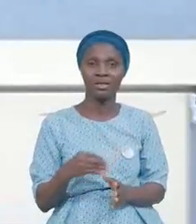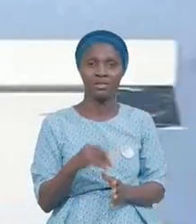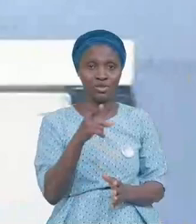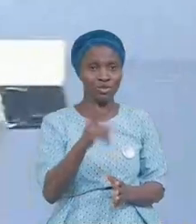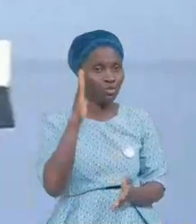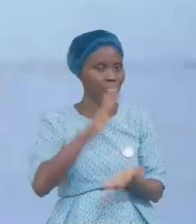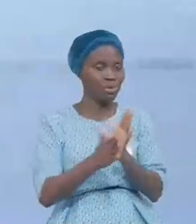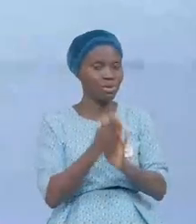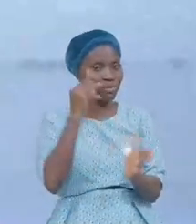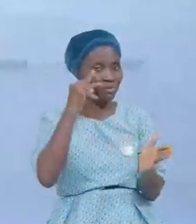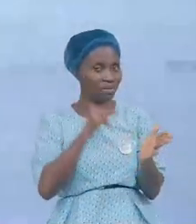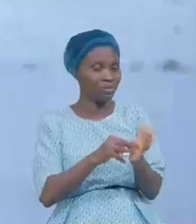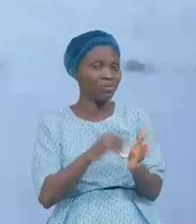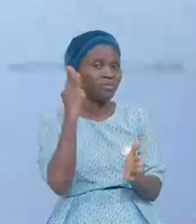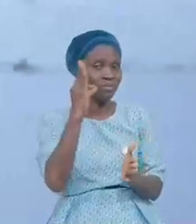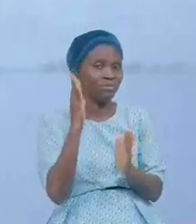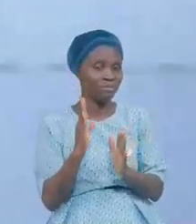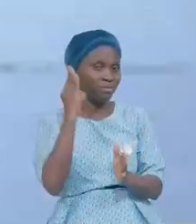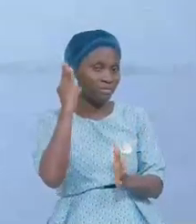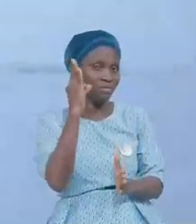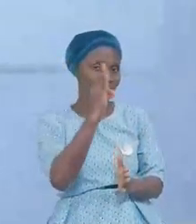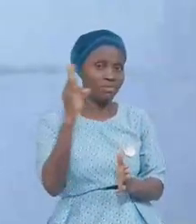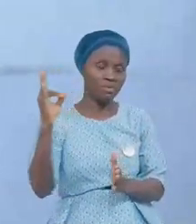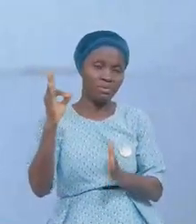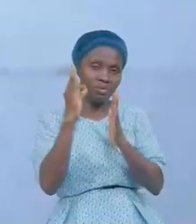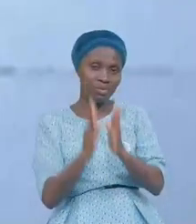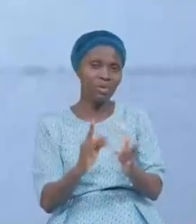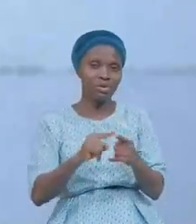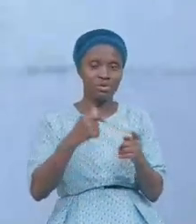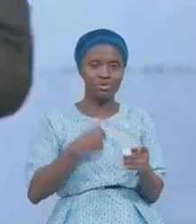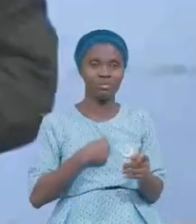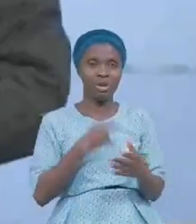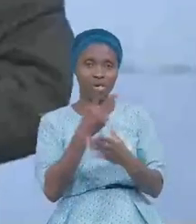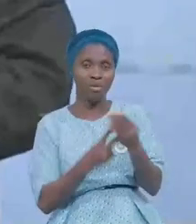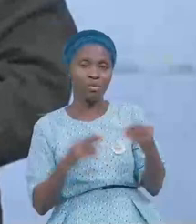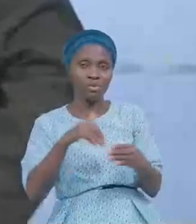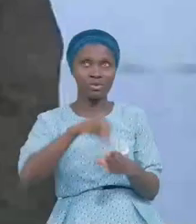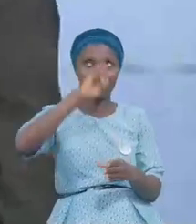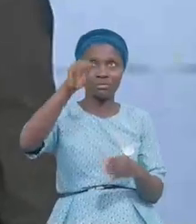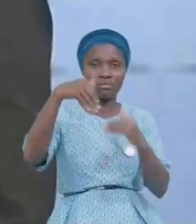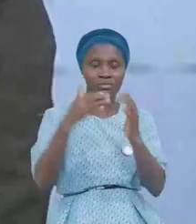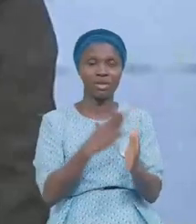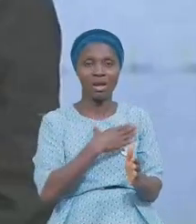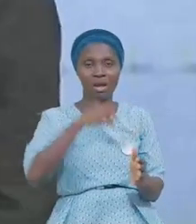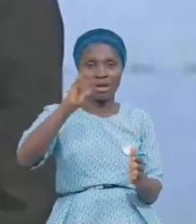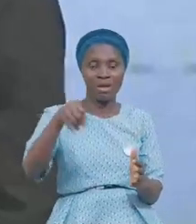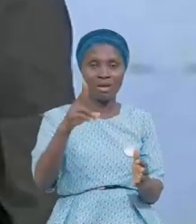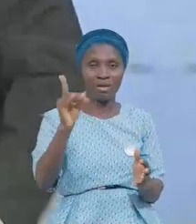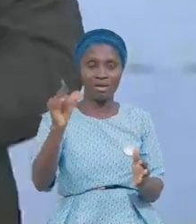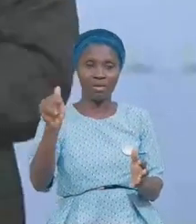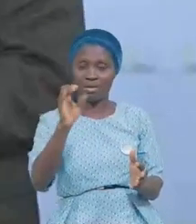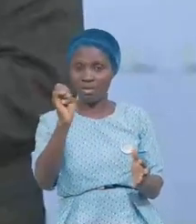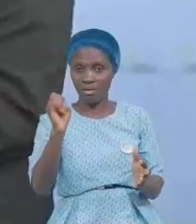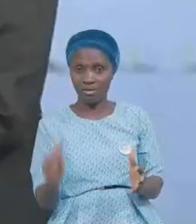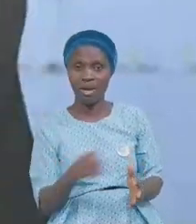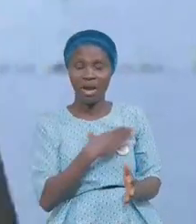témoins à Jérusalem, dans la Judée, dans la Samarie et jusqu'aux extrémités de